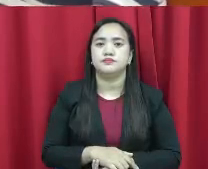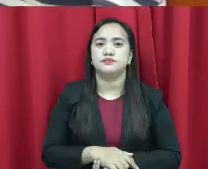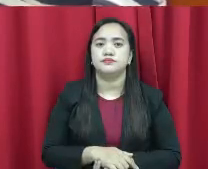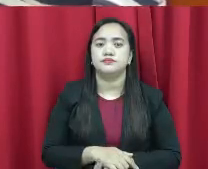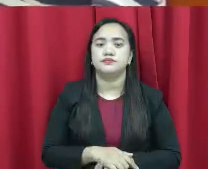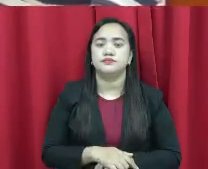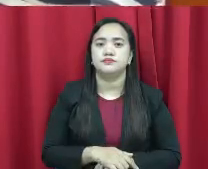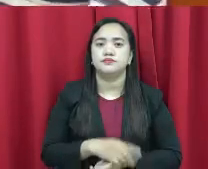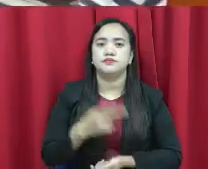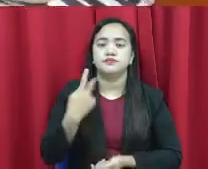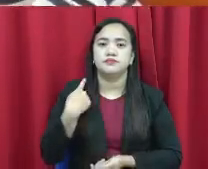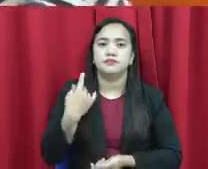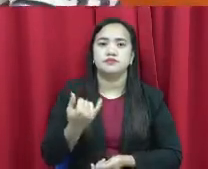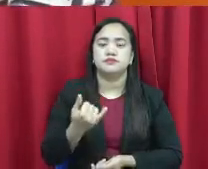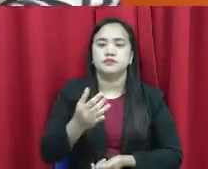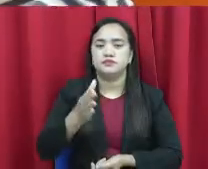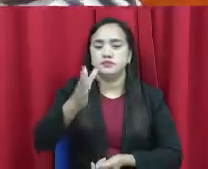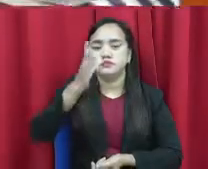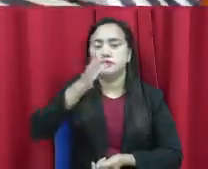kay